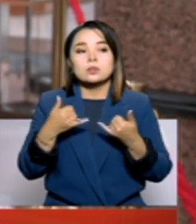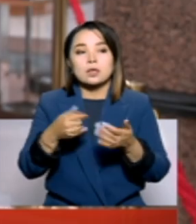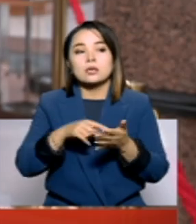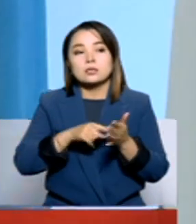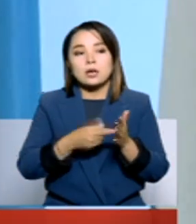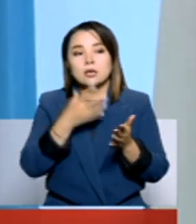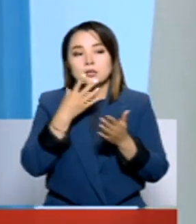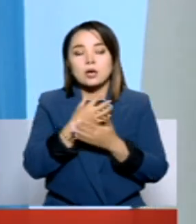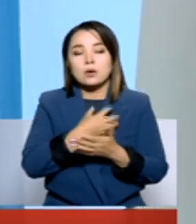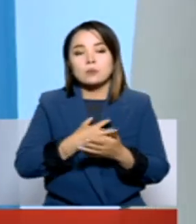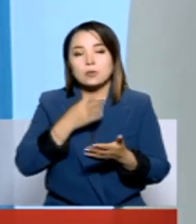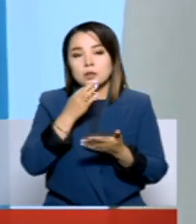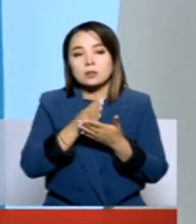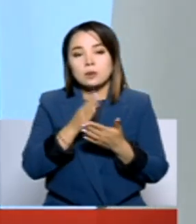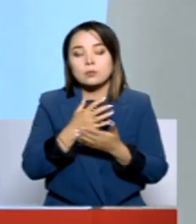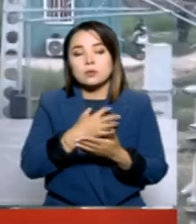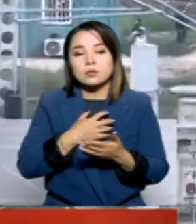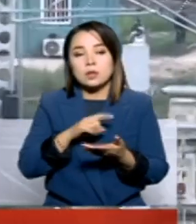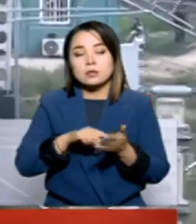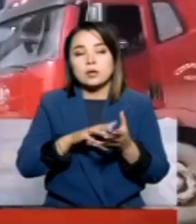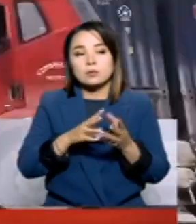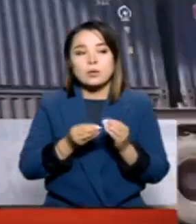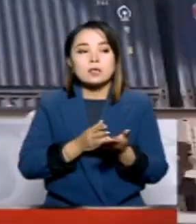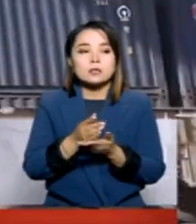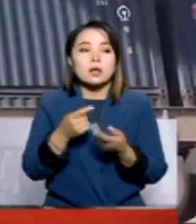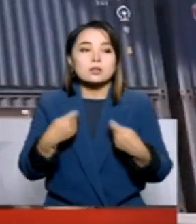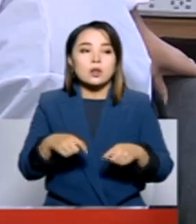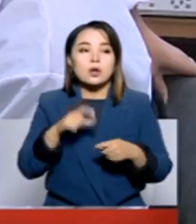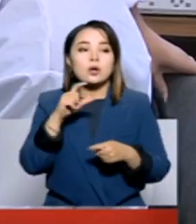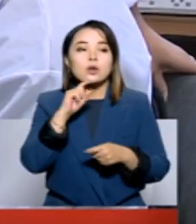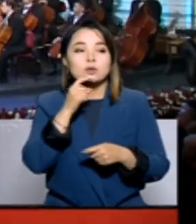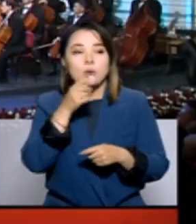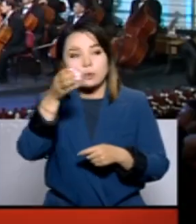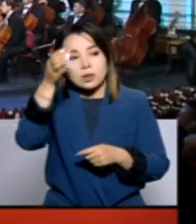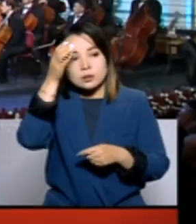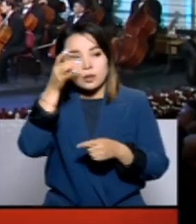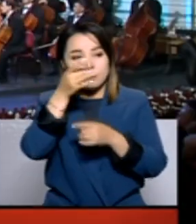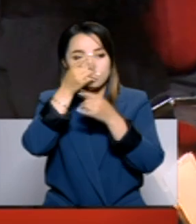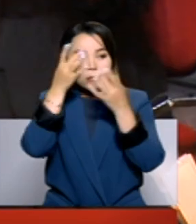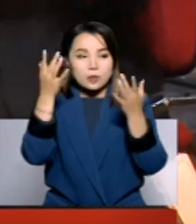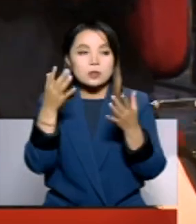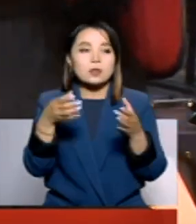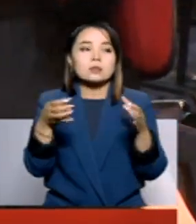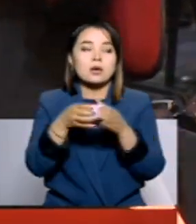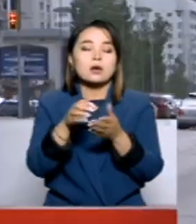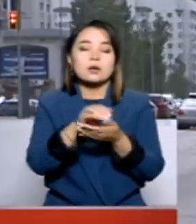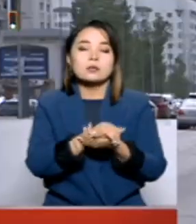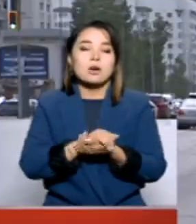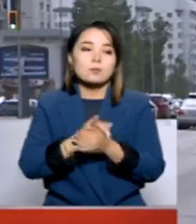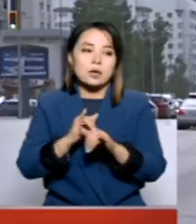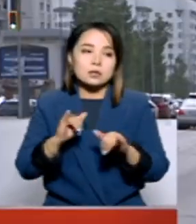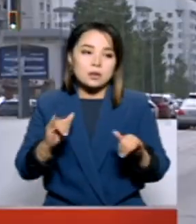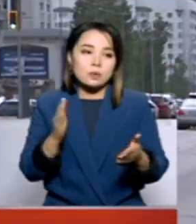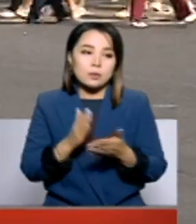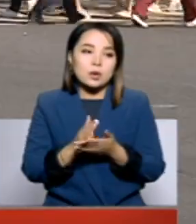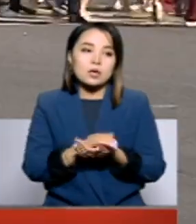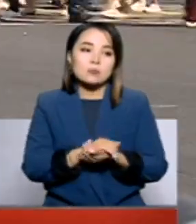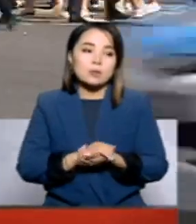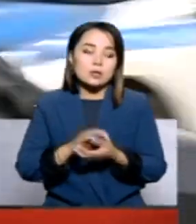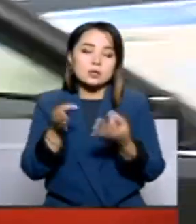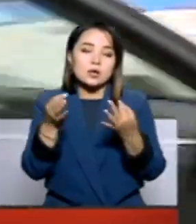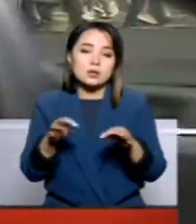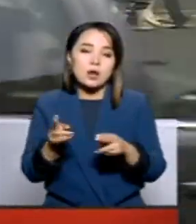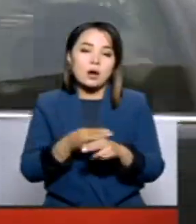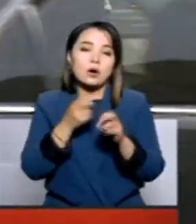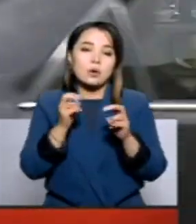үшін маңызды ұйым. Ұйымның негізгі мақсаты саяси, сауда, экономикалық, ғылыми, мәдени салалардағы ынтымақты арттыру, аймақтағы бейбітшілікті,